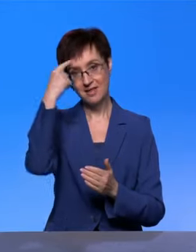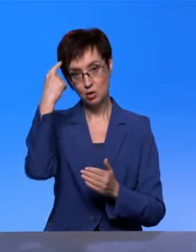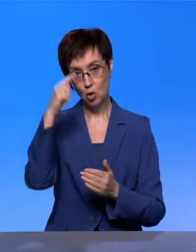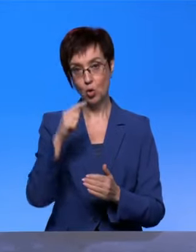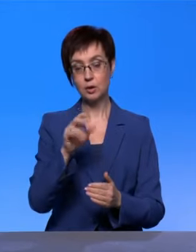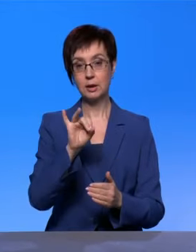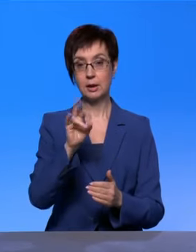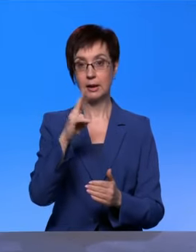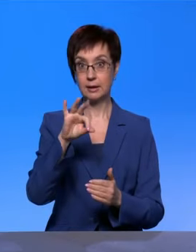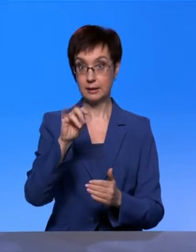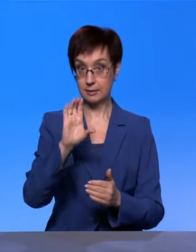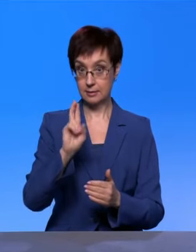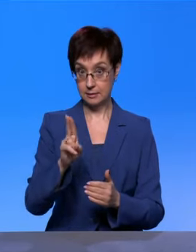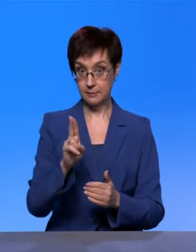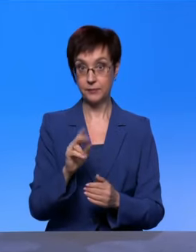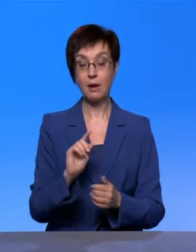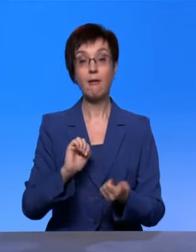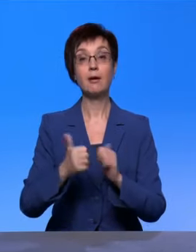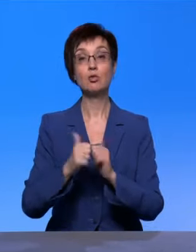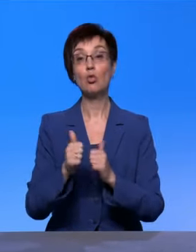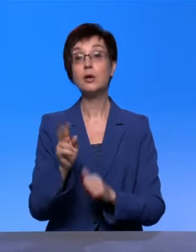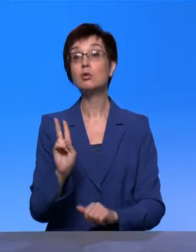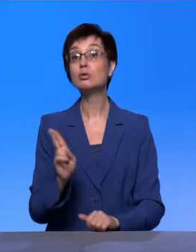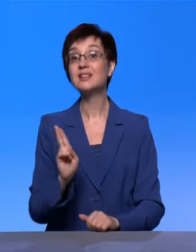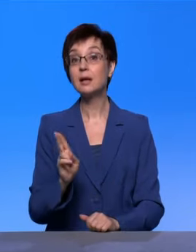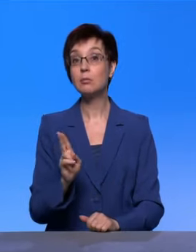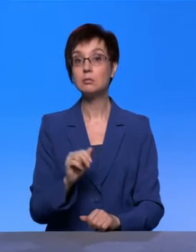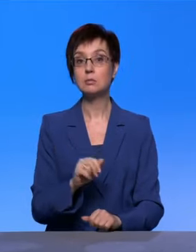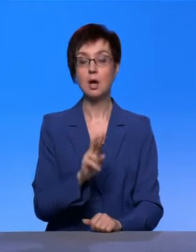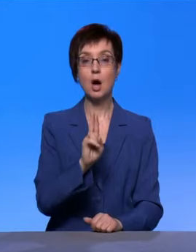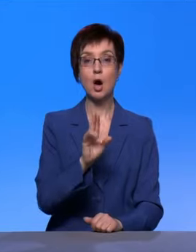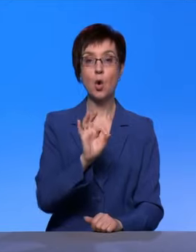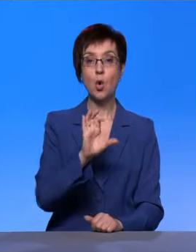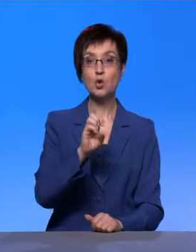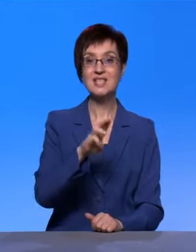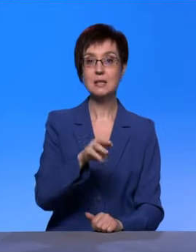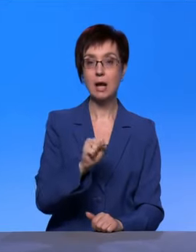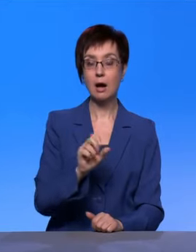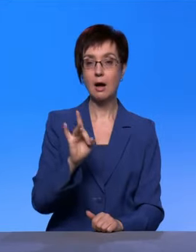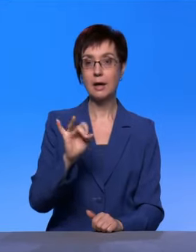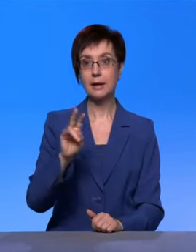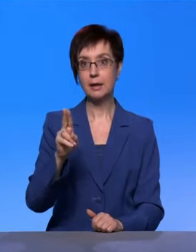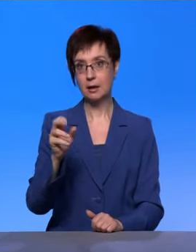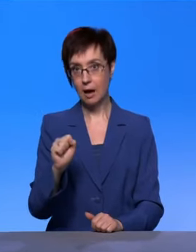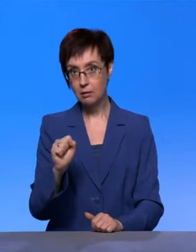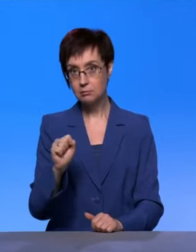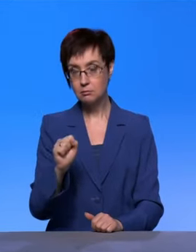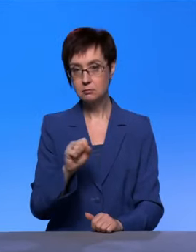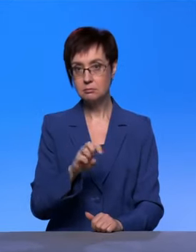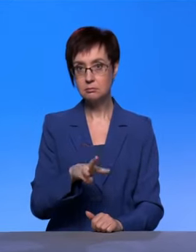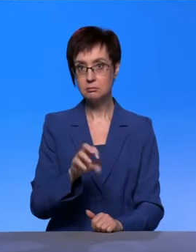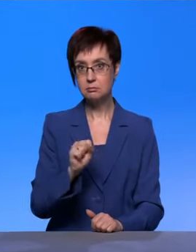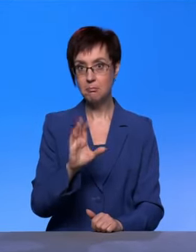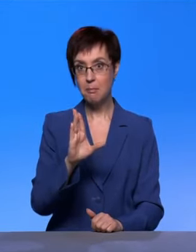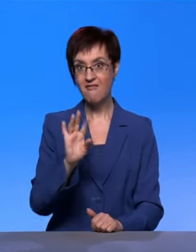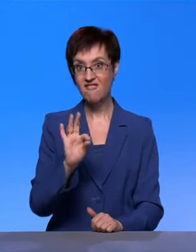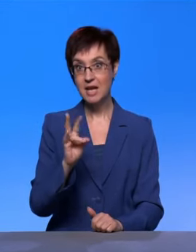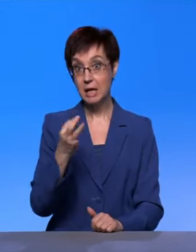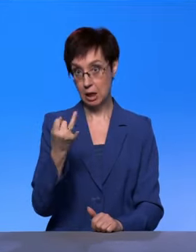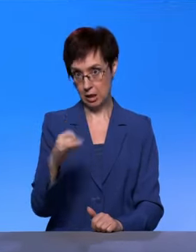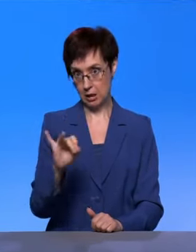Так знаете, с кем он конкурирует? Просто Рики и Маврики. Вы понимаете, что это такое? Так, а откуда такие данные тогда у